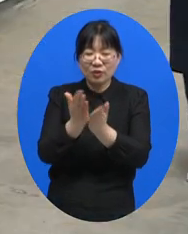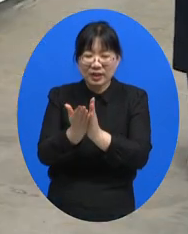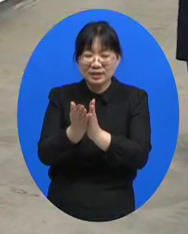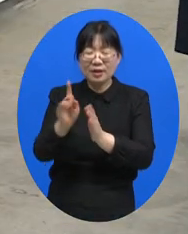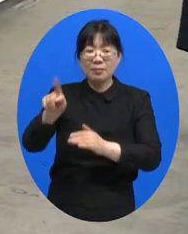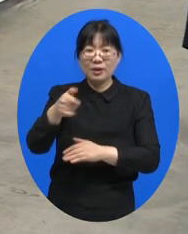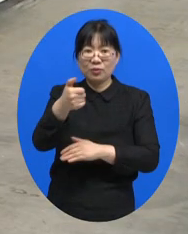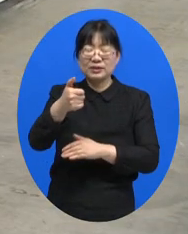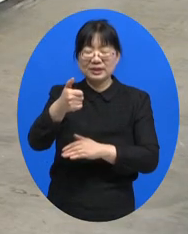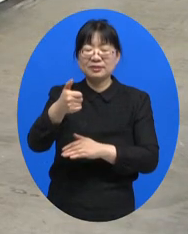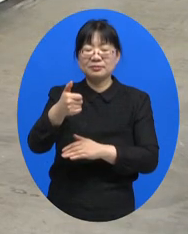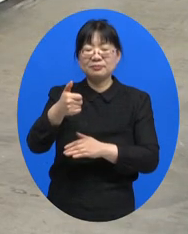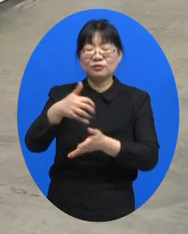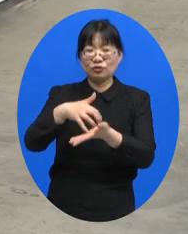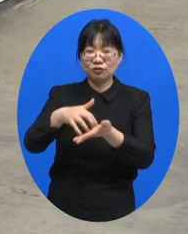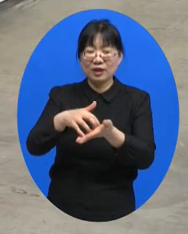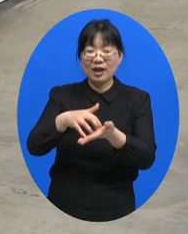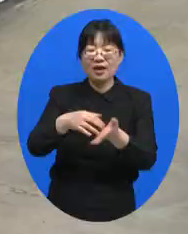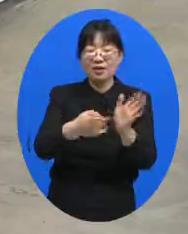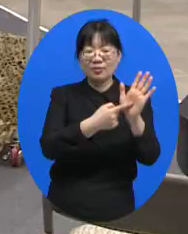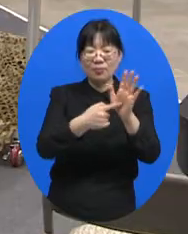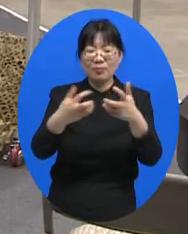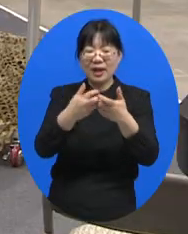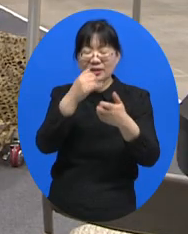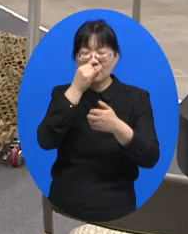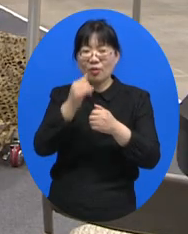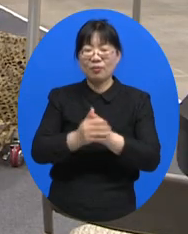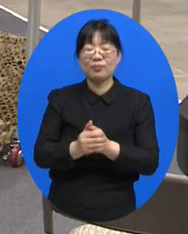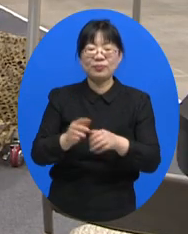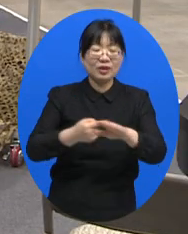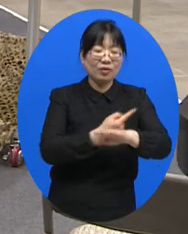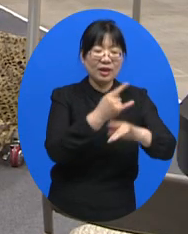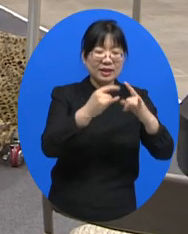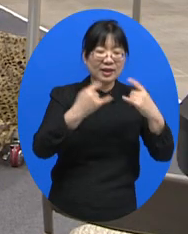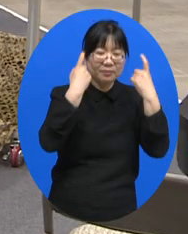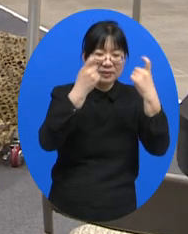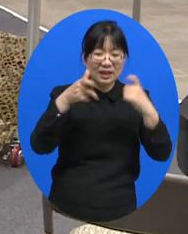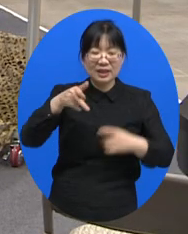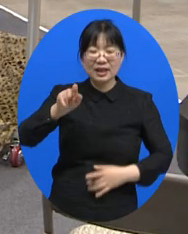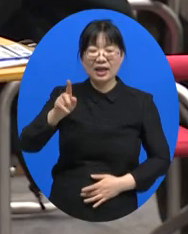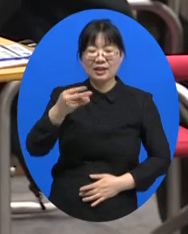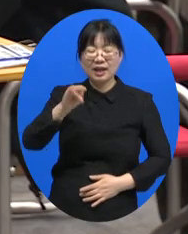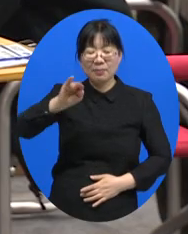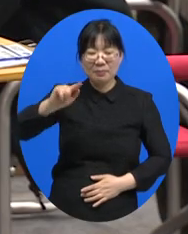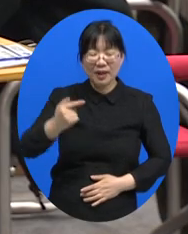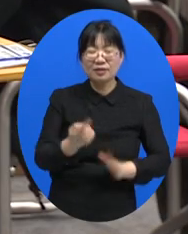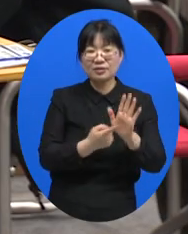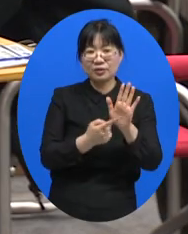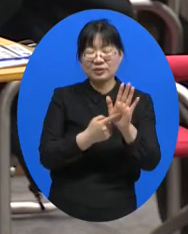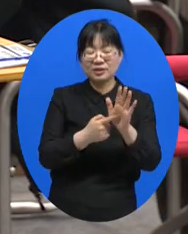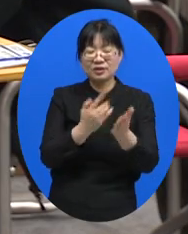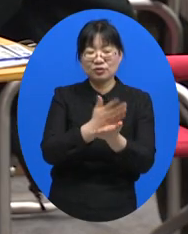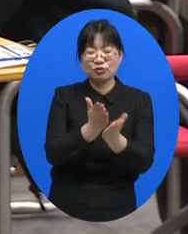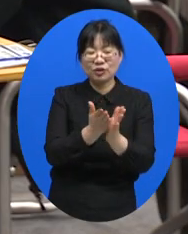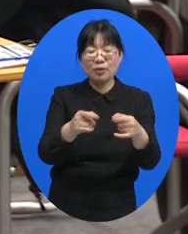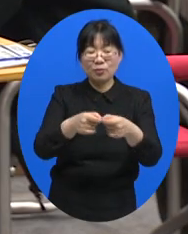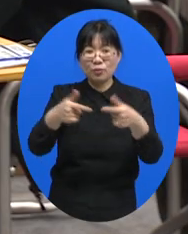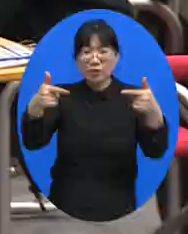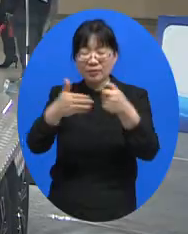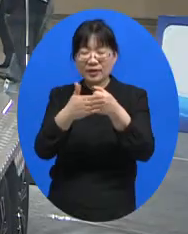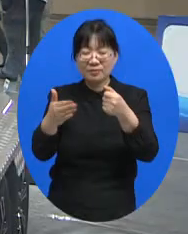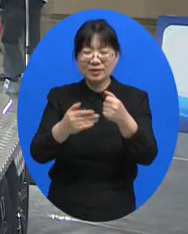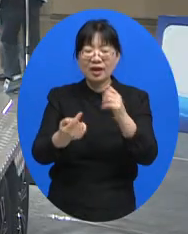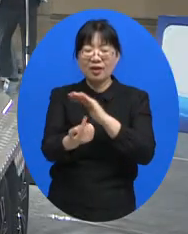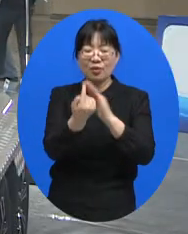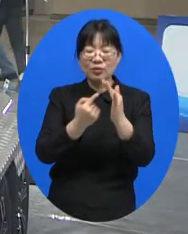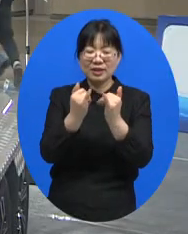레저 선박이 전시장을 가득 채웠습니다. 보트와 낚시 외에도 캠핑과 카라반까지 전시 범위가 넓어져 관람객들의